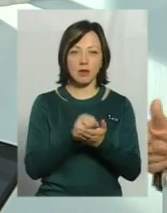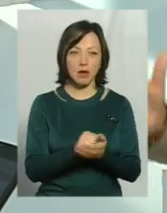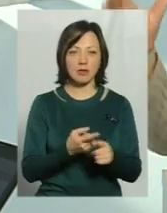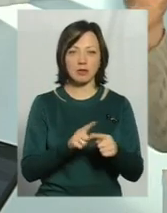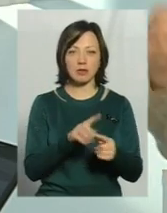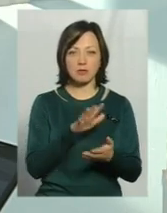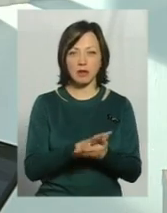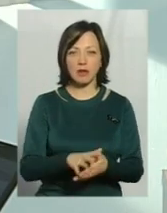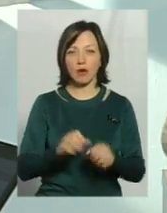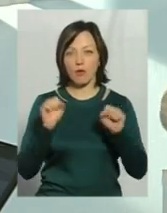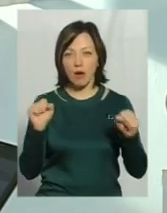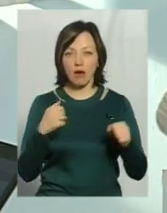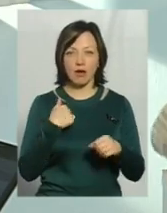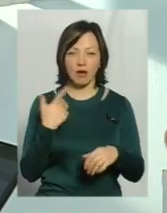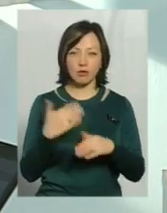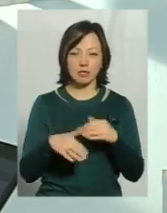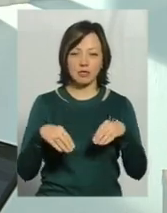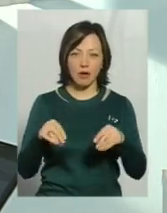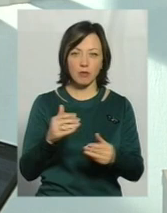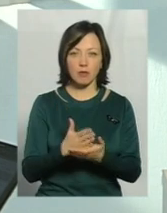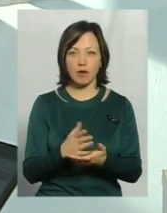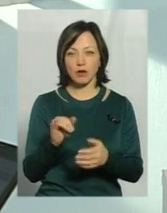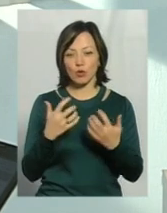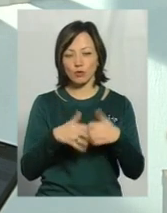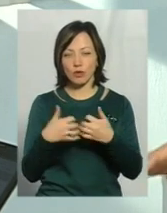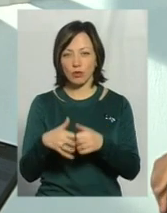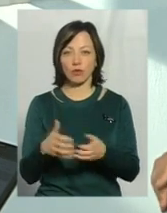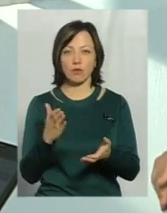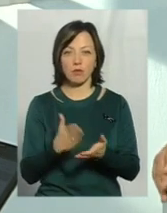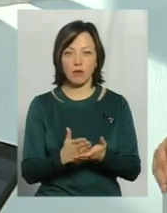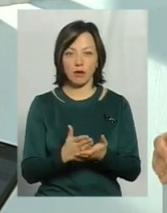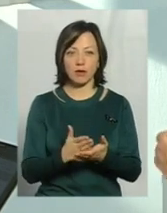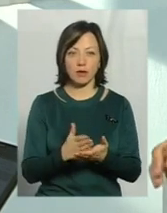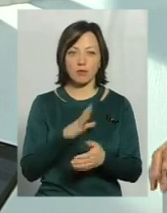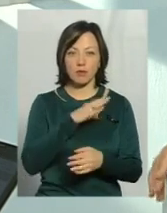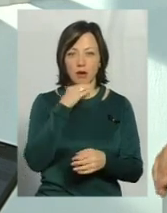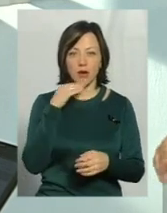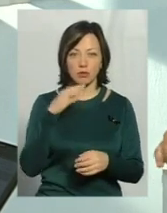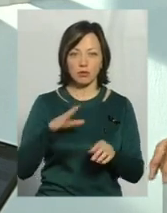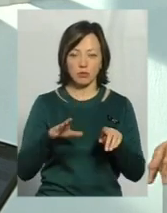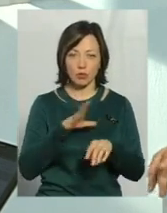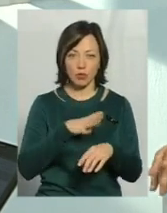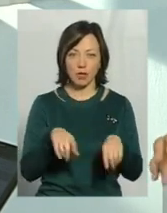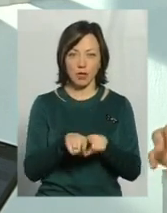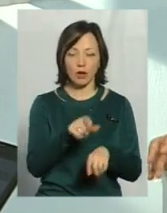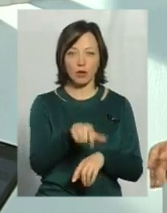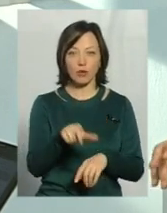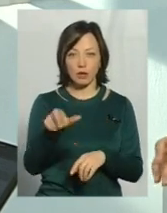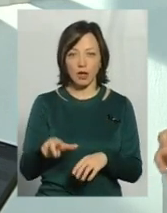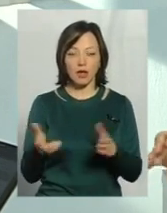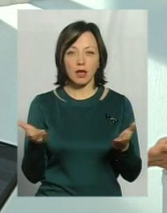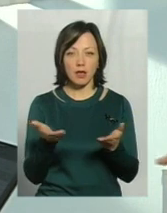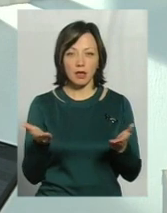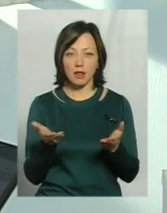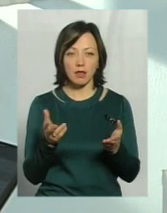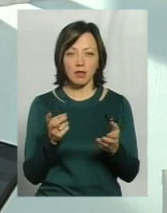сміттям, я вже там чи землю маю, чи установку, яку маю. Там приходили багато таких людей, і які